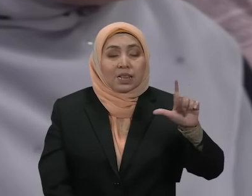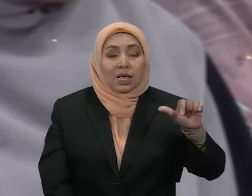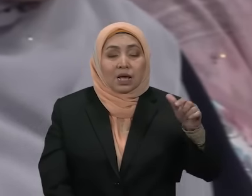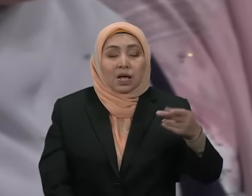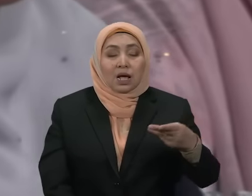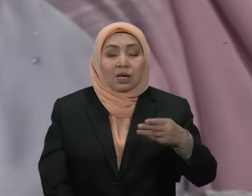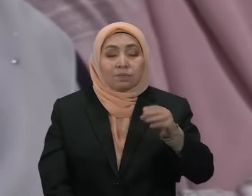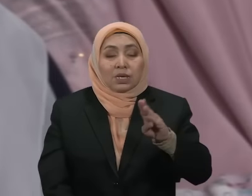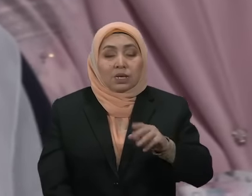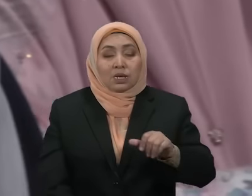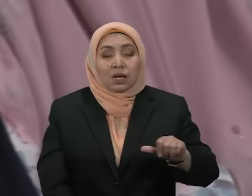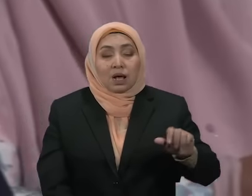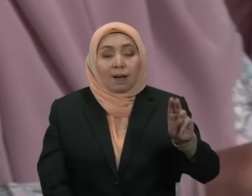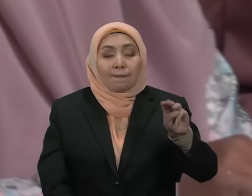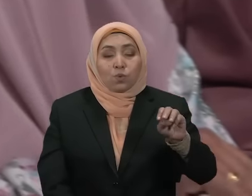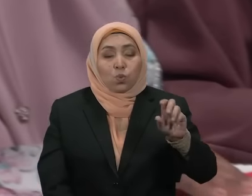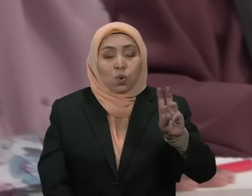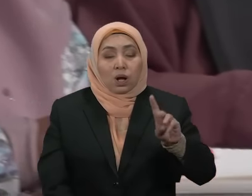sabilillahi bi